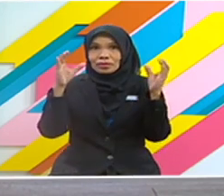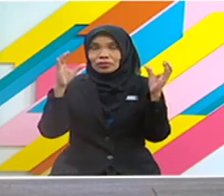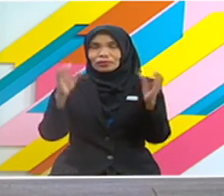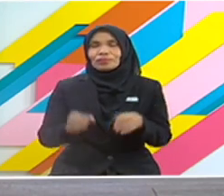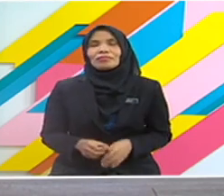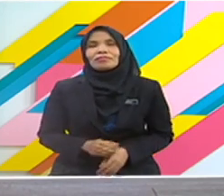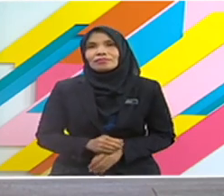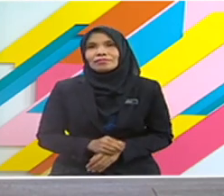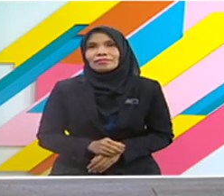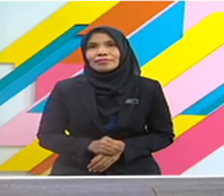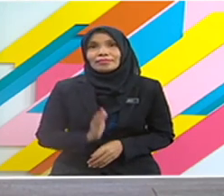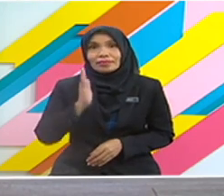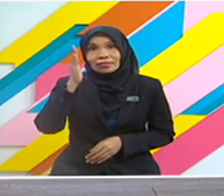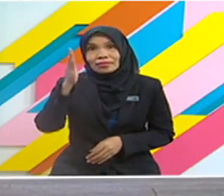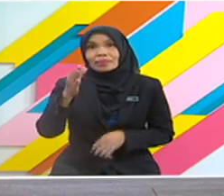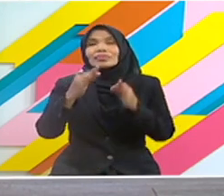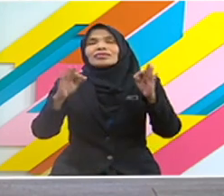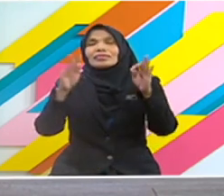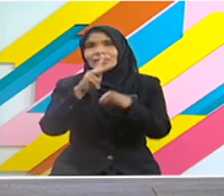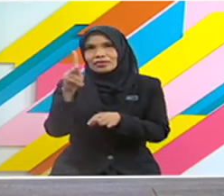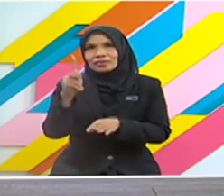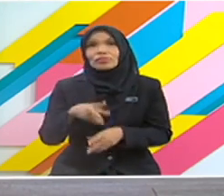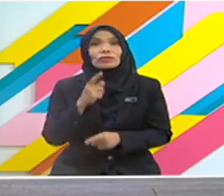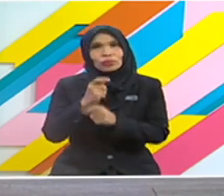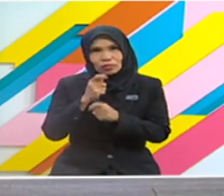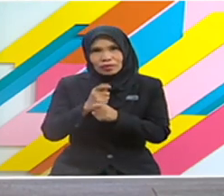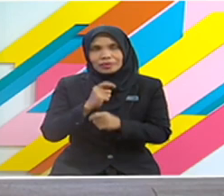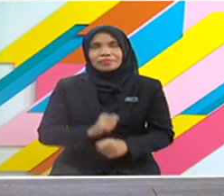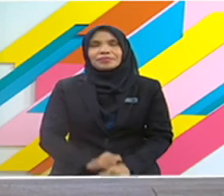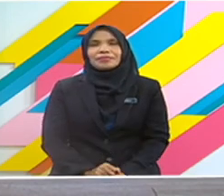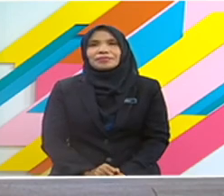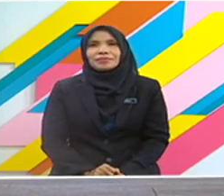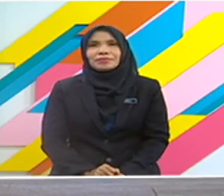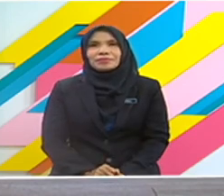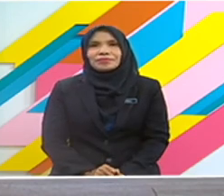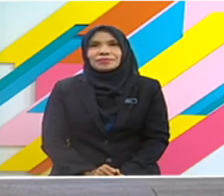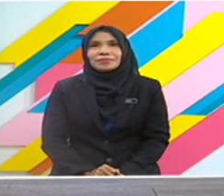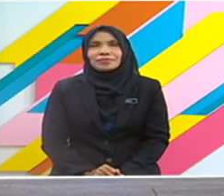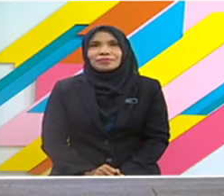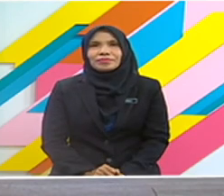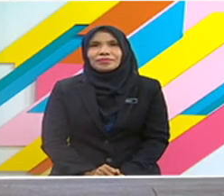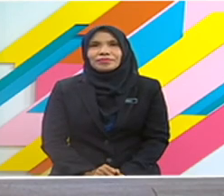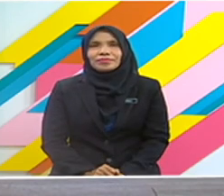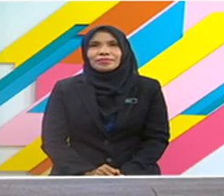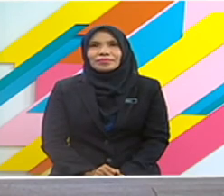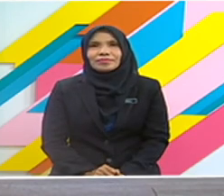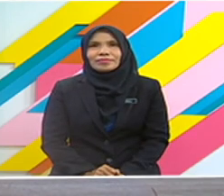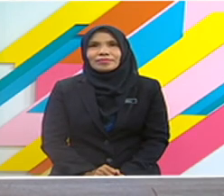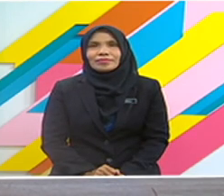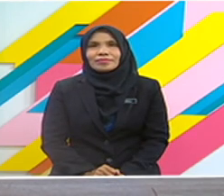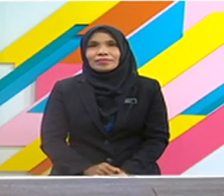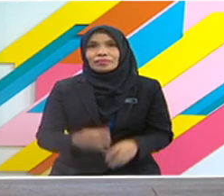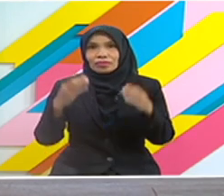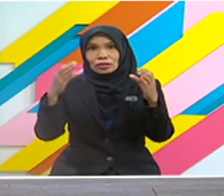sebelum Cikgu meneruskan kepada fungsi dan juga terangkan rangsangan bagi setiap organ deria. Okay. Okay, tadi Cikgu Syairah dah